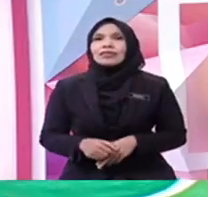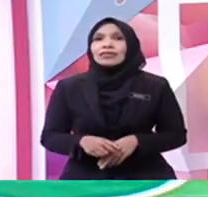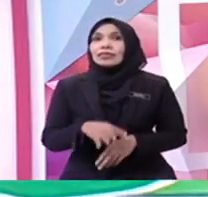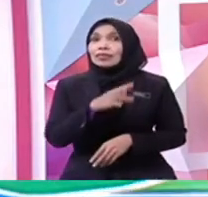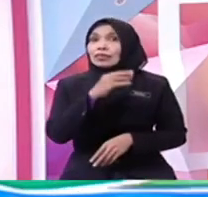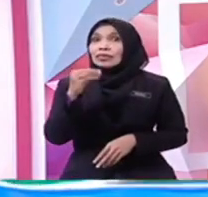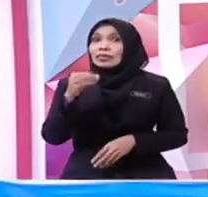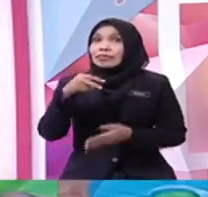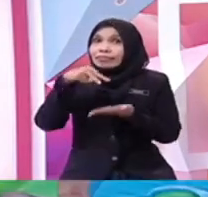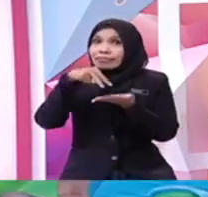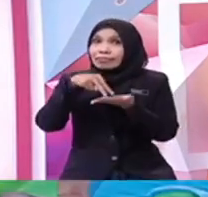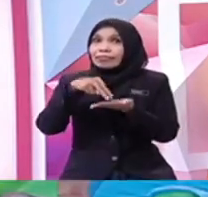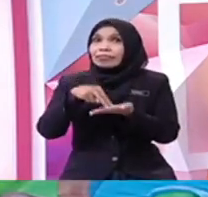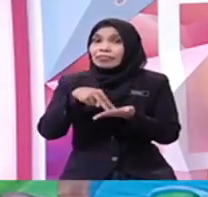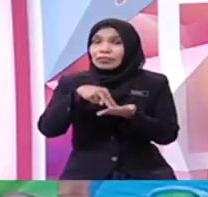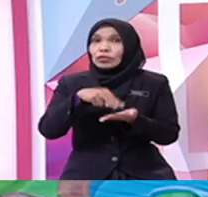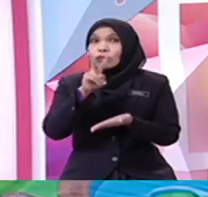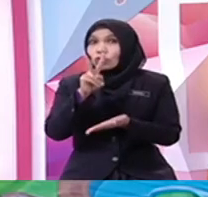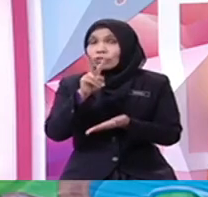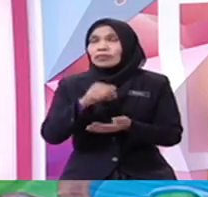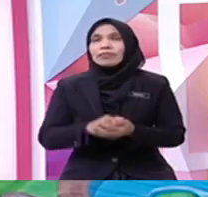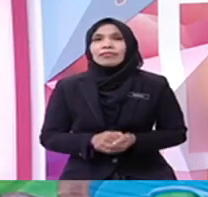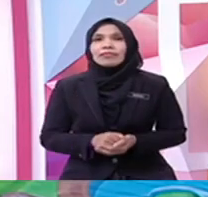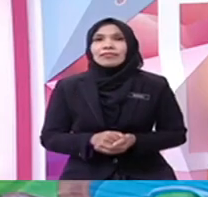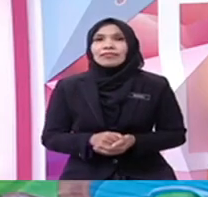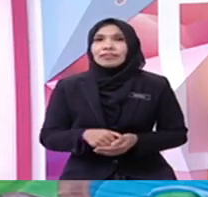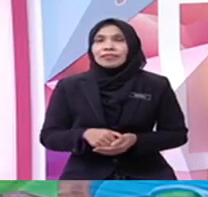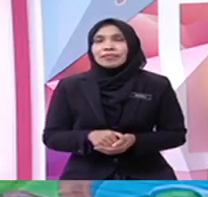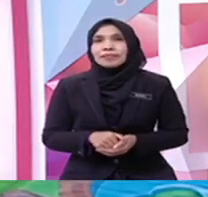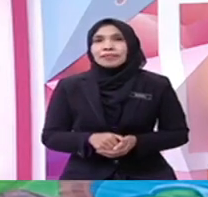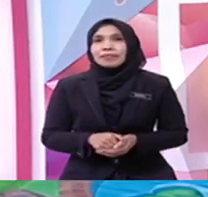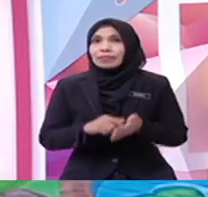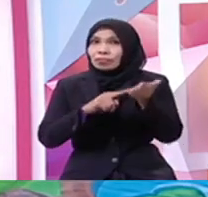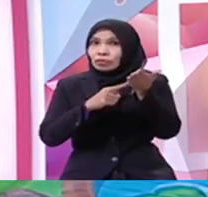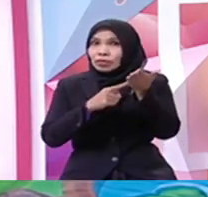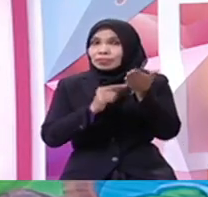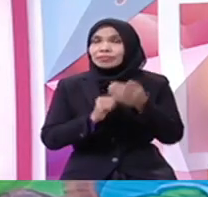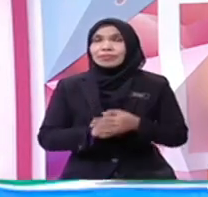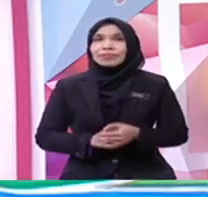kaki work cie oke aja juga lompatan itu satu kaki jadi kita menggunakan